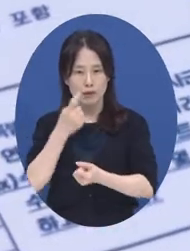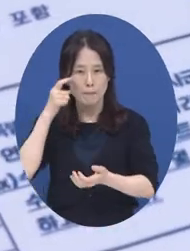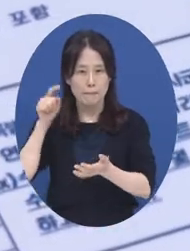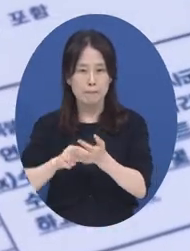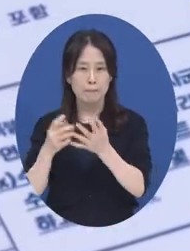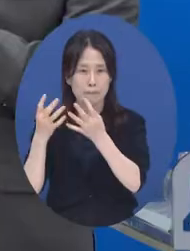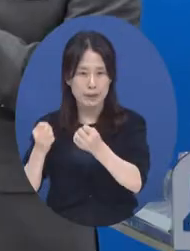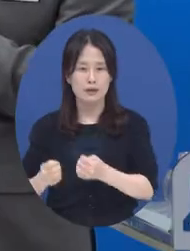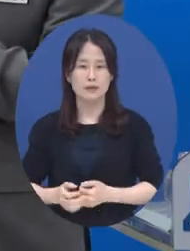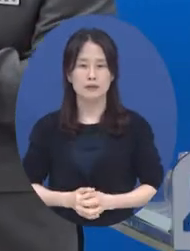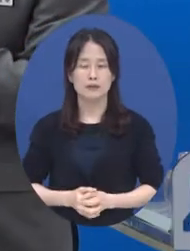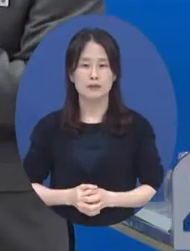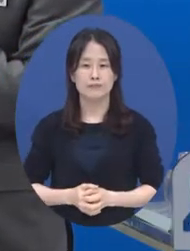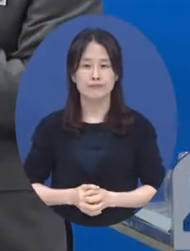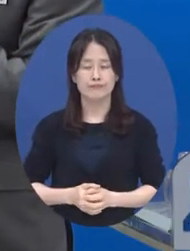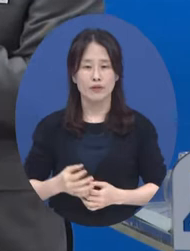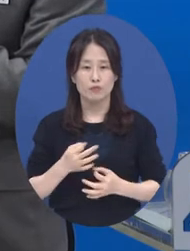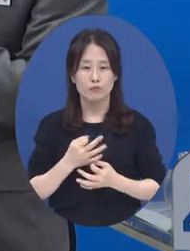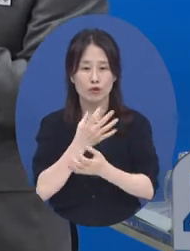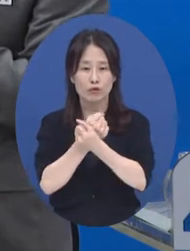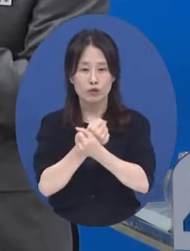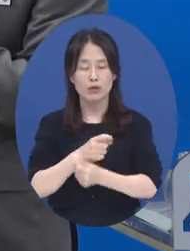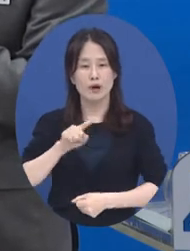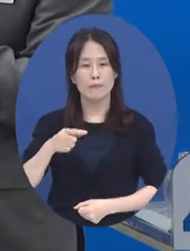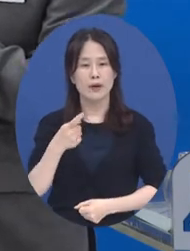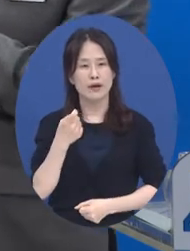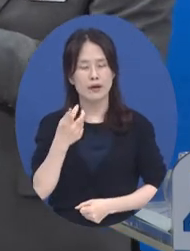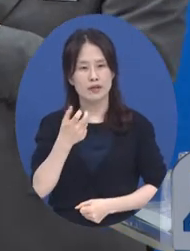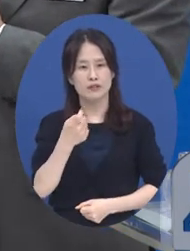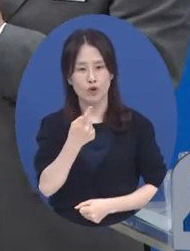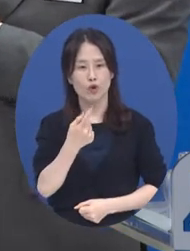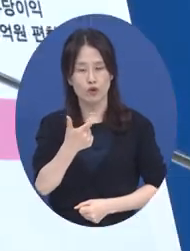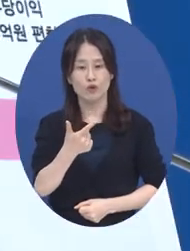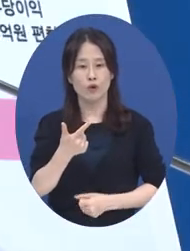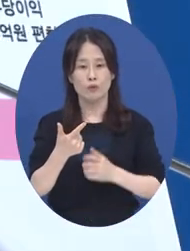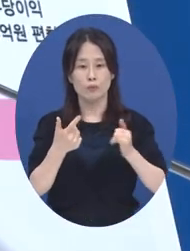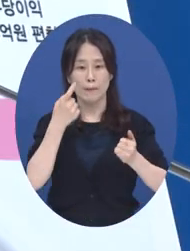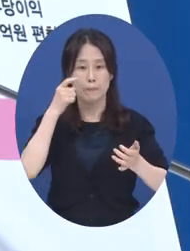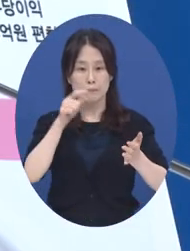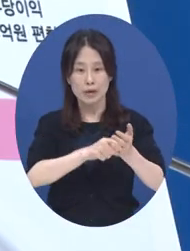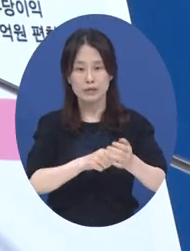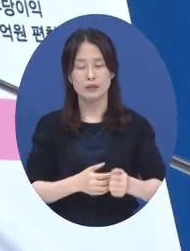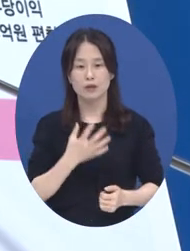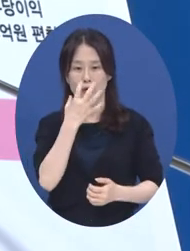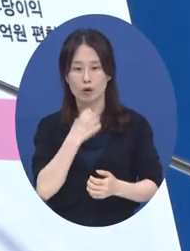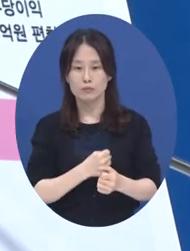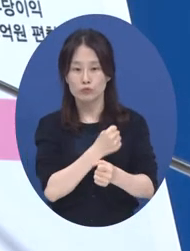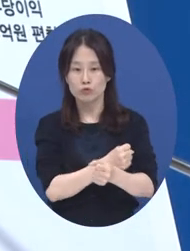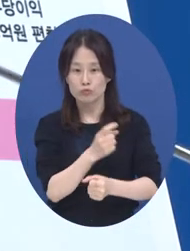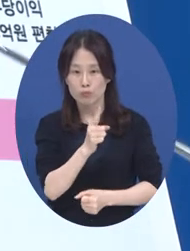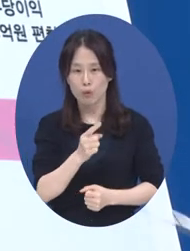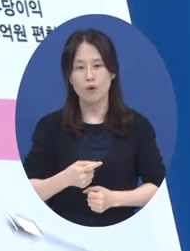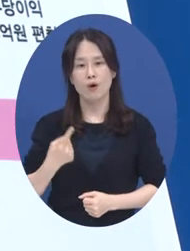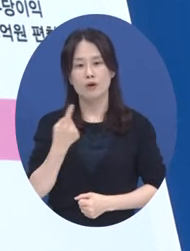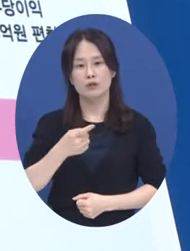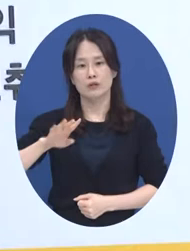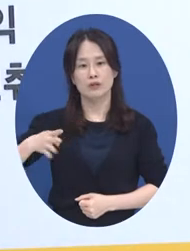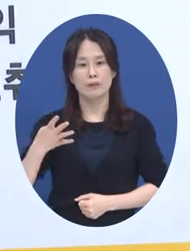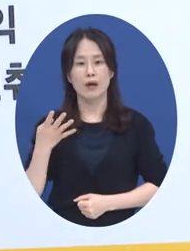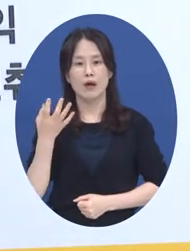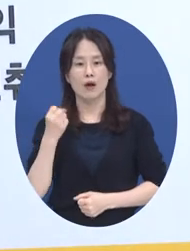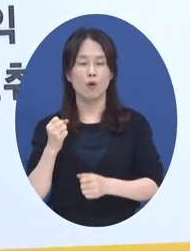적발됐습니다. 부정청약을 한 176명이 적발됐는데 이들이 부당하게 챙긴 프리미엄은 1,400억 원이